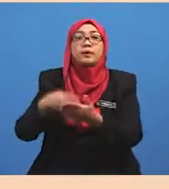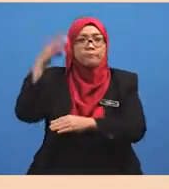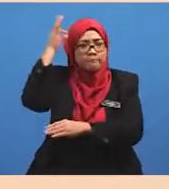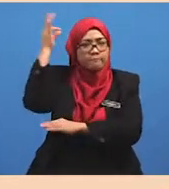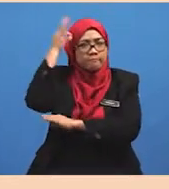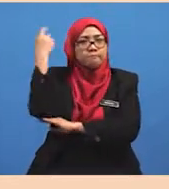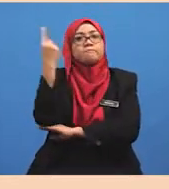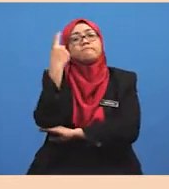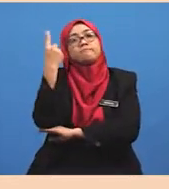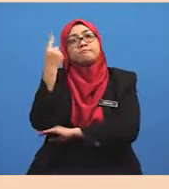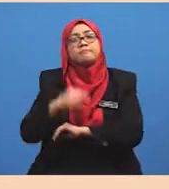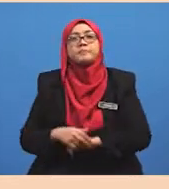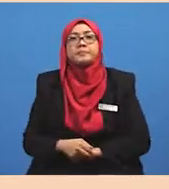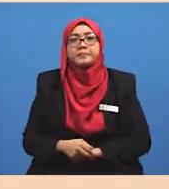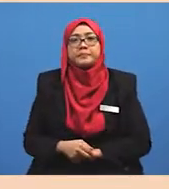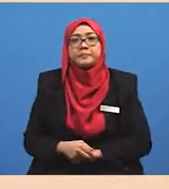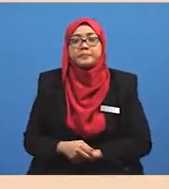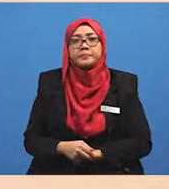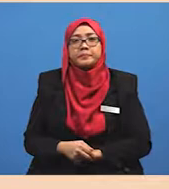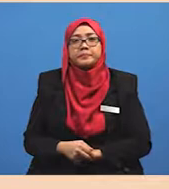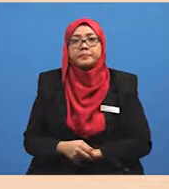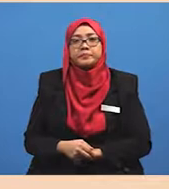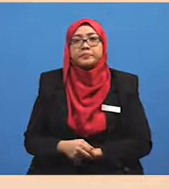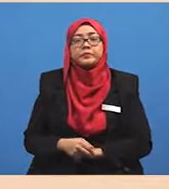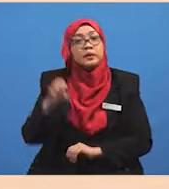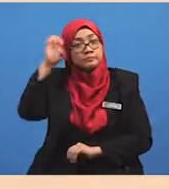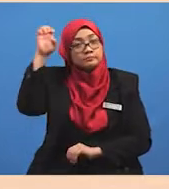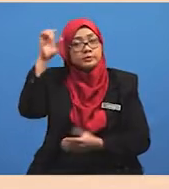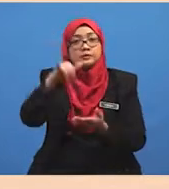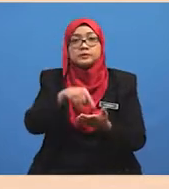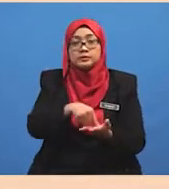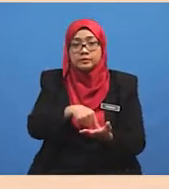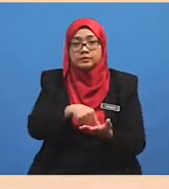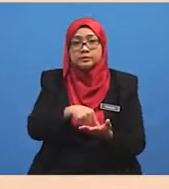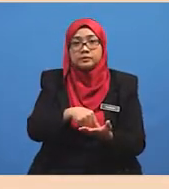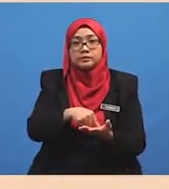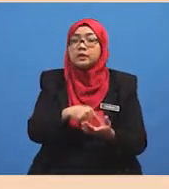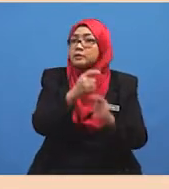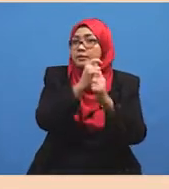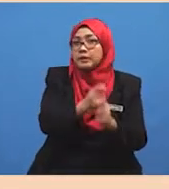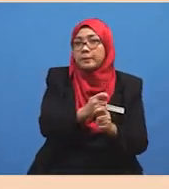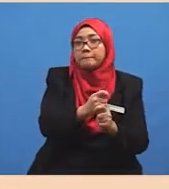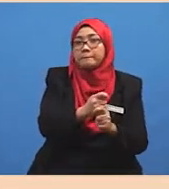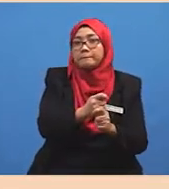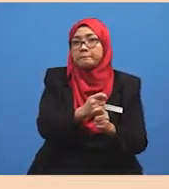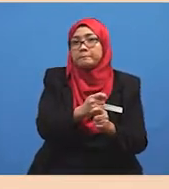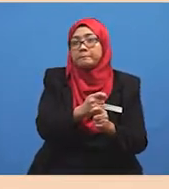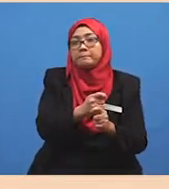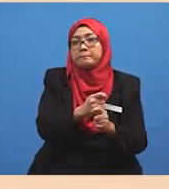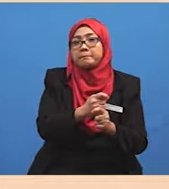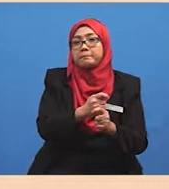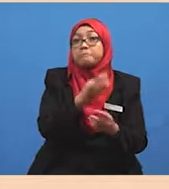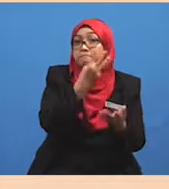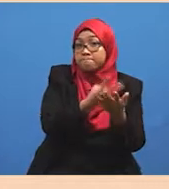Prabowo yang Menetapkan sasaran untuk perniagaan sebanyak 200.000